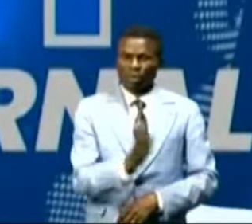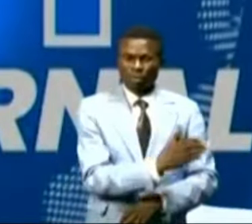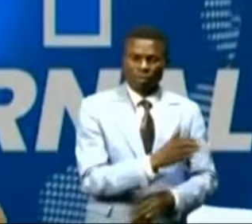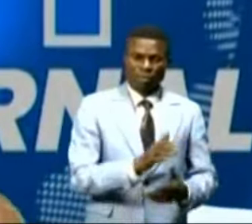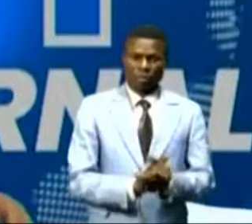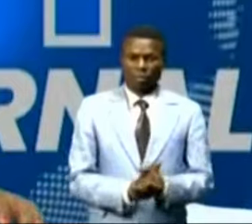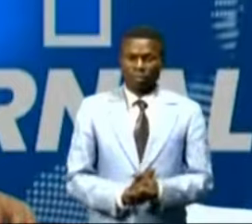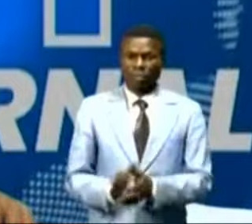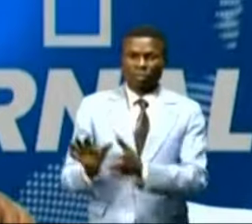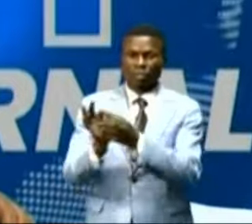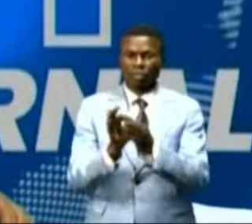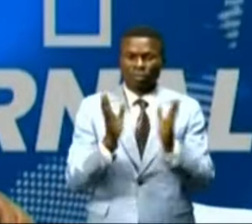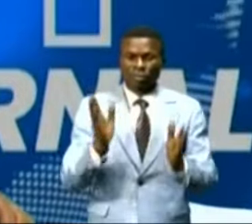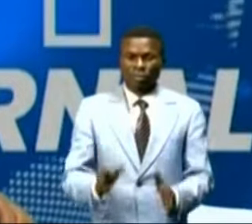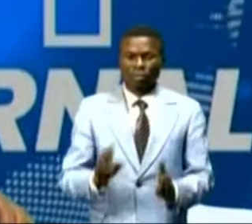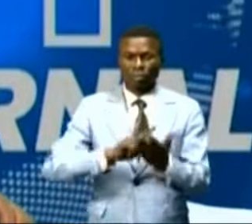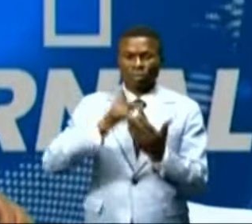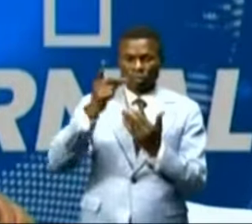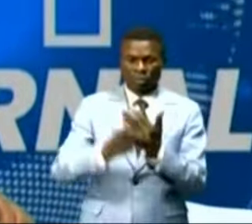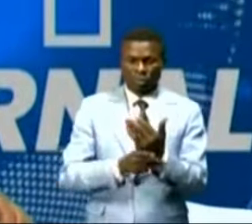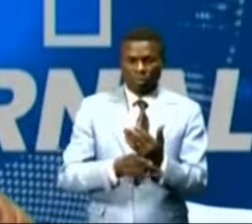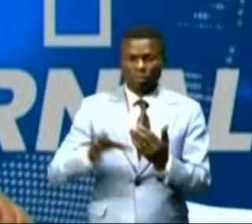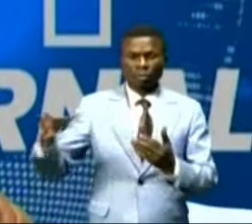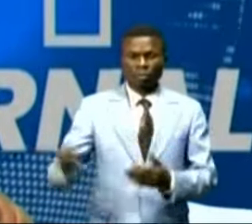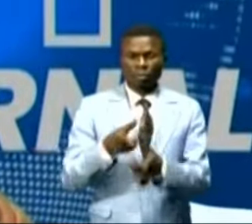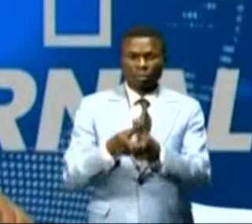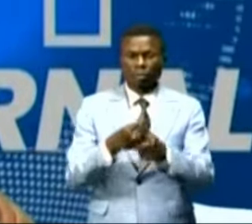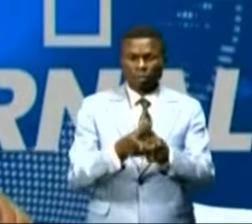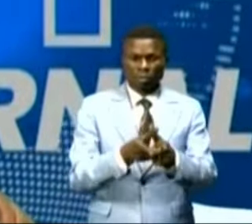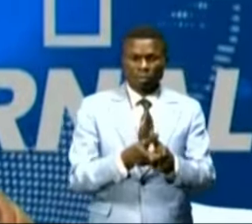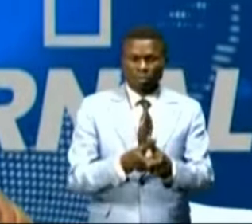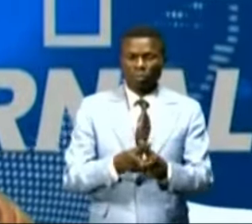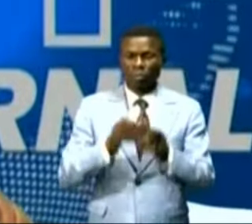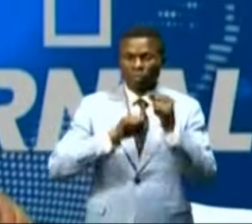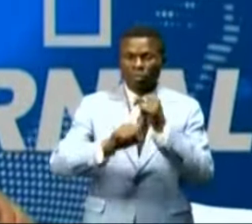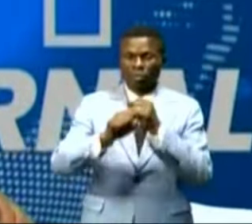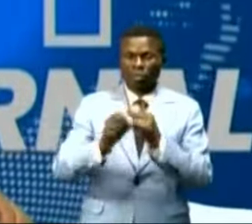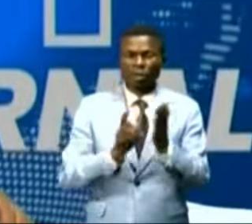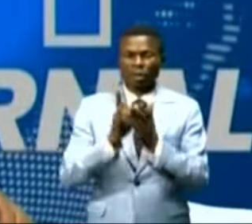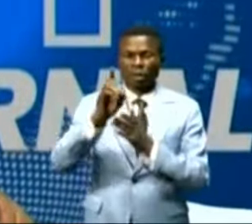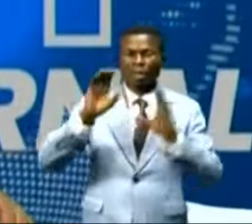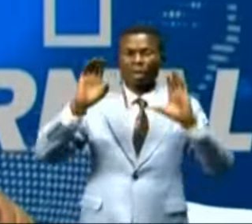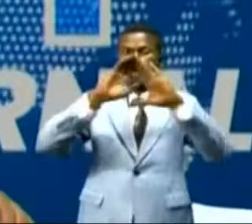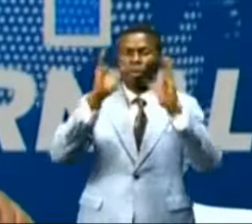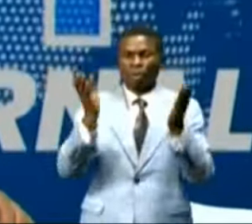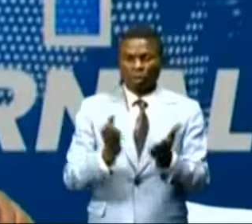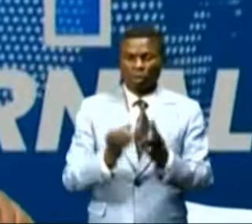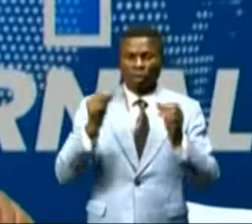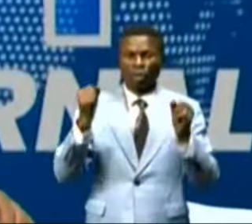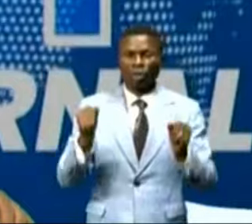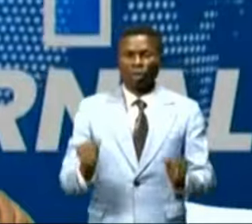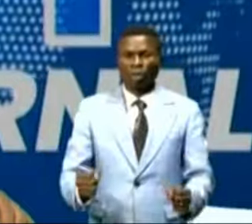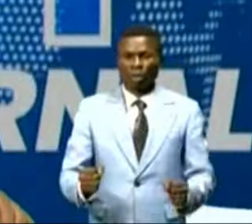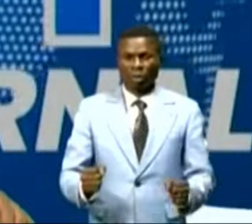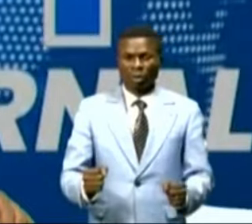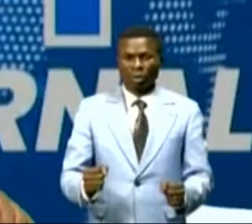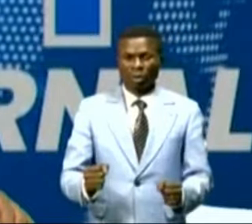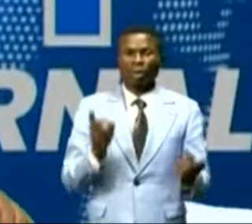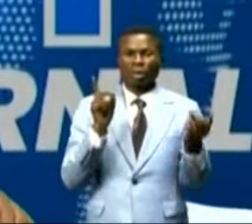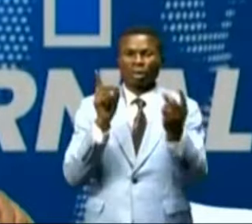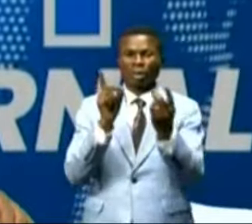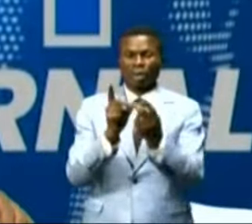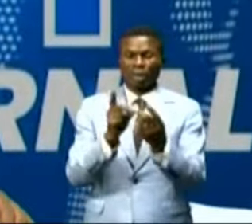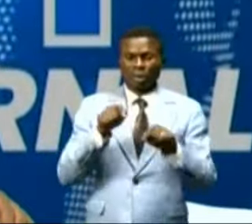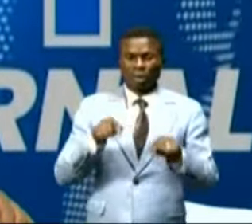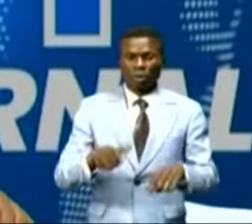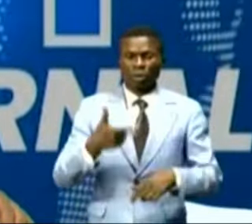Le coordonnateur du programme de désarmement, démobilisation, relèvement communautaire et stabilisation a rencontré ce mardi